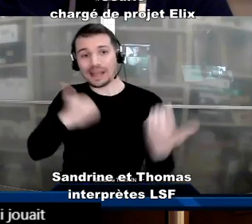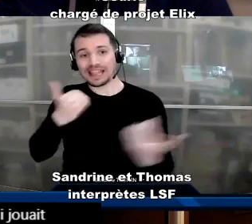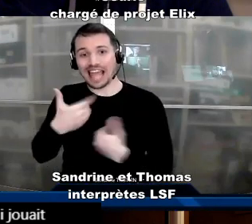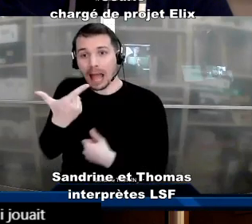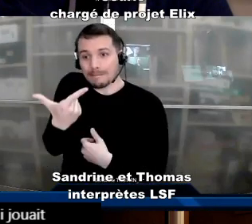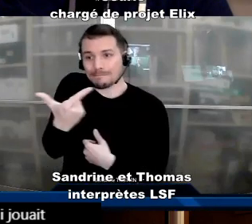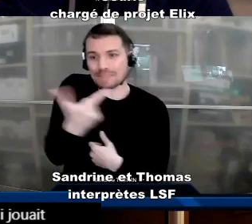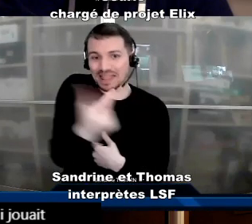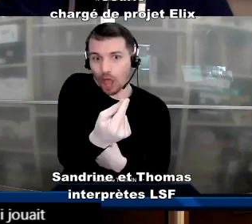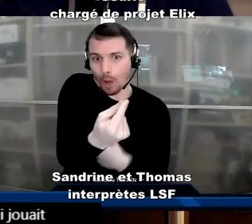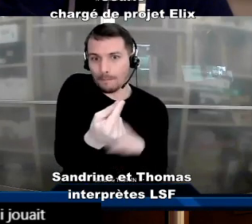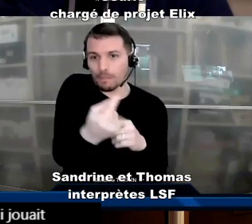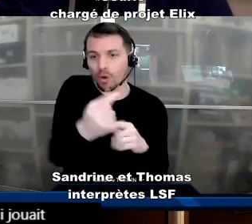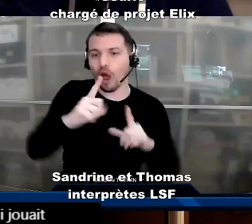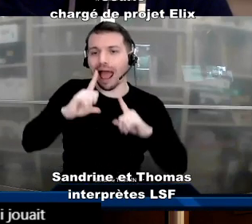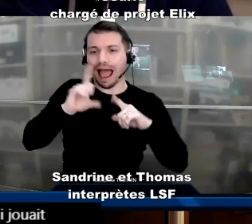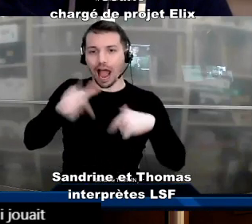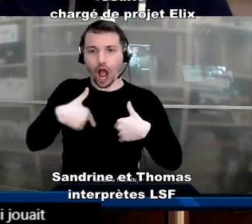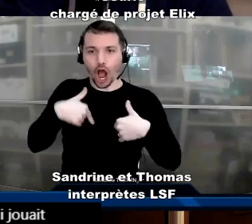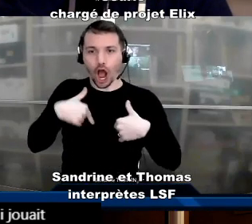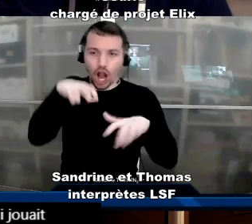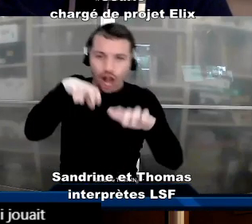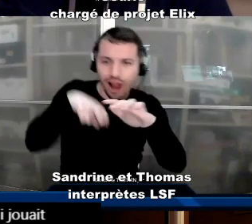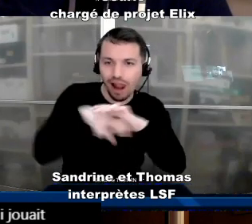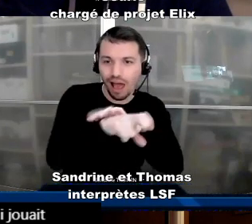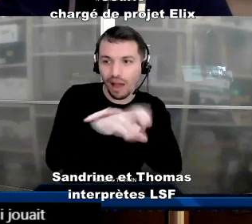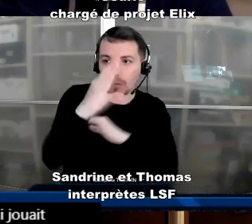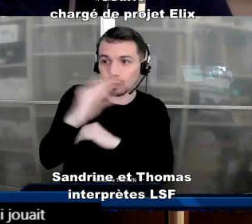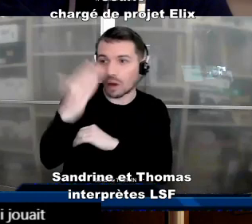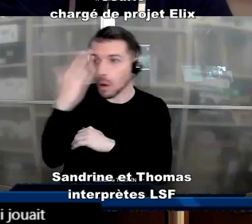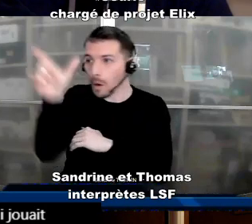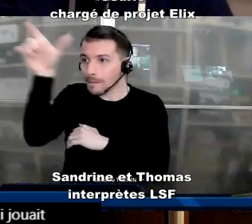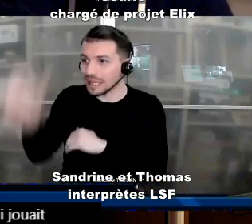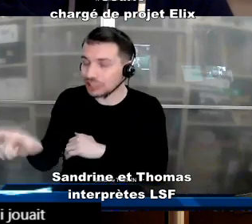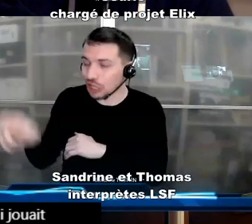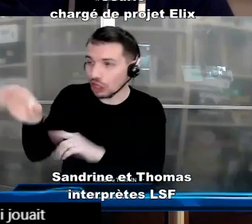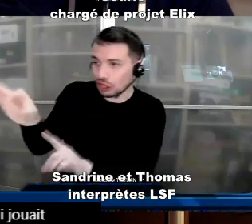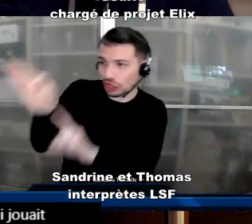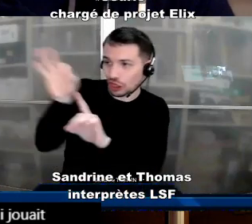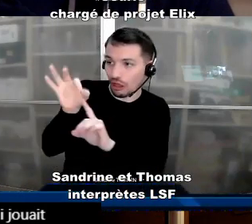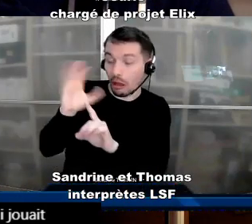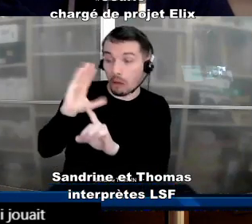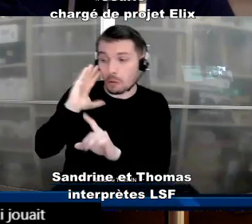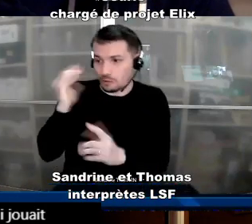faire des interventions dans les écoles. Et voilà, ça a débuté comme ça. Donc,